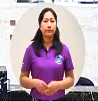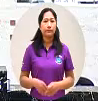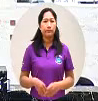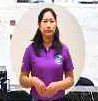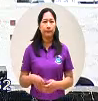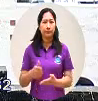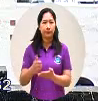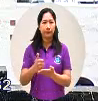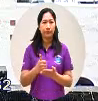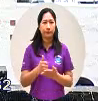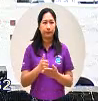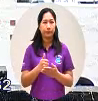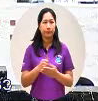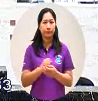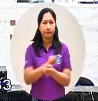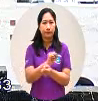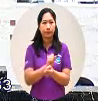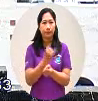陆嘉言，